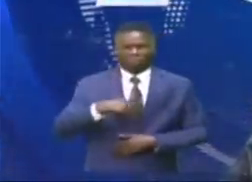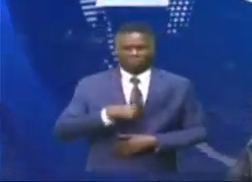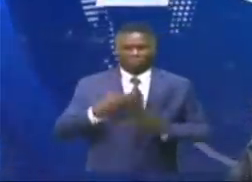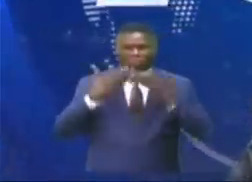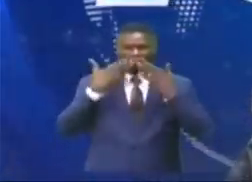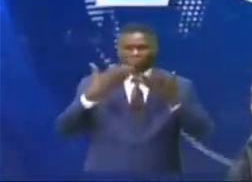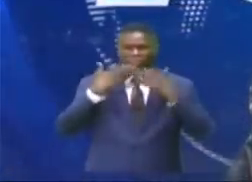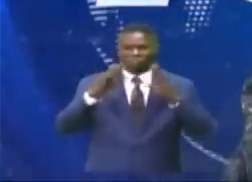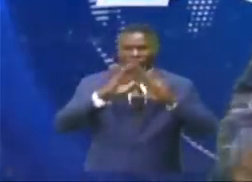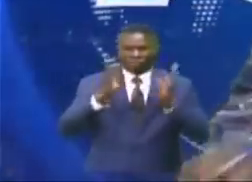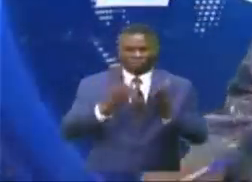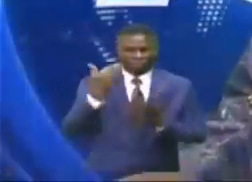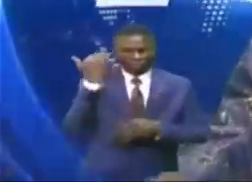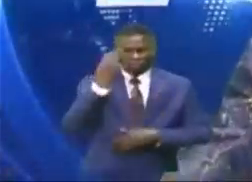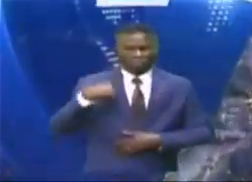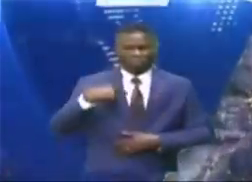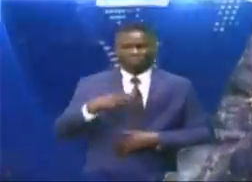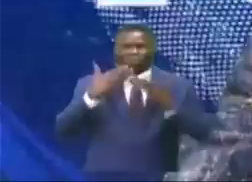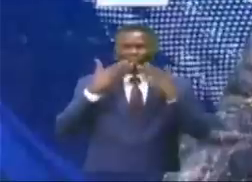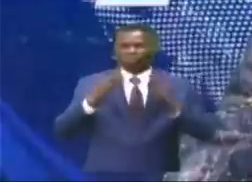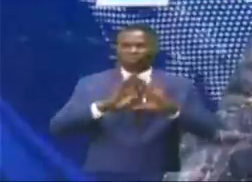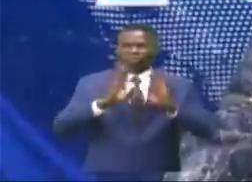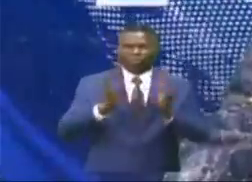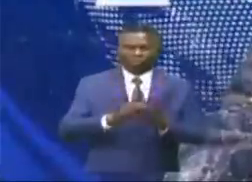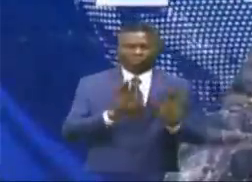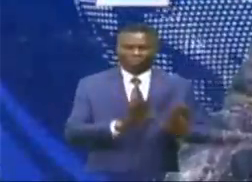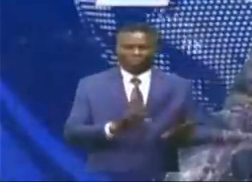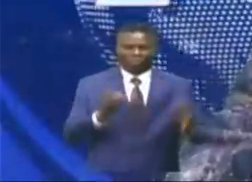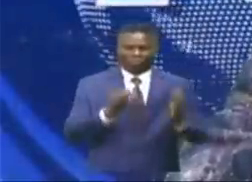l'avoir suivi. Merci également à Merveille Mikomo qui